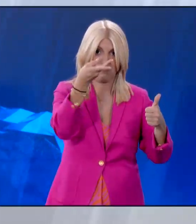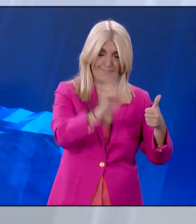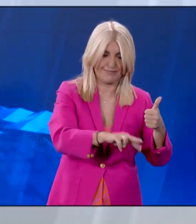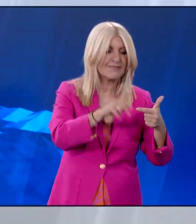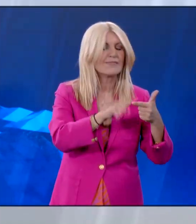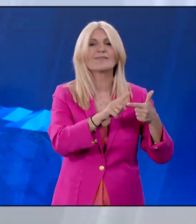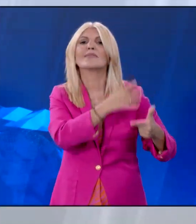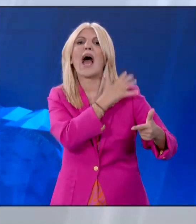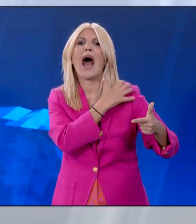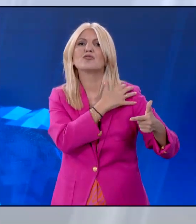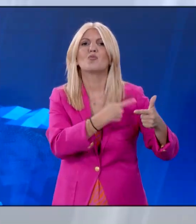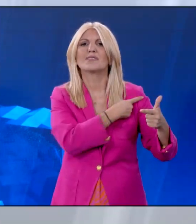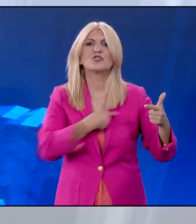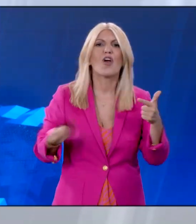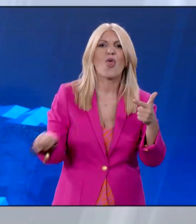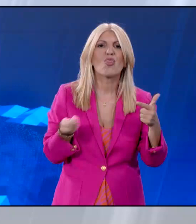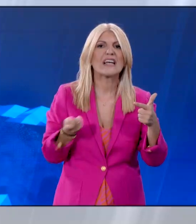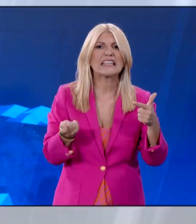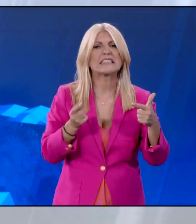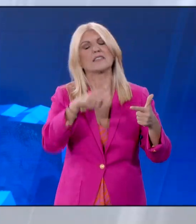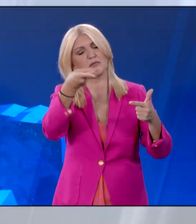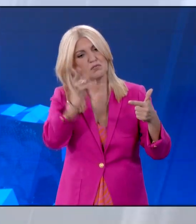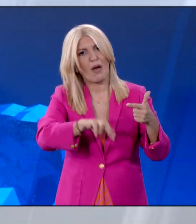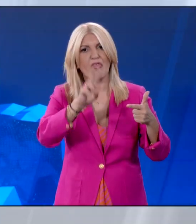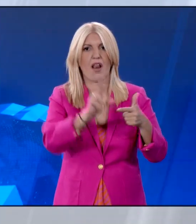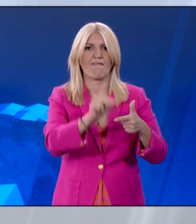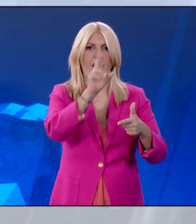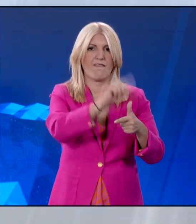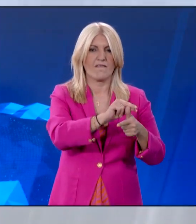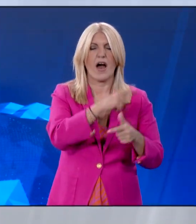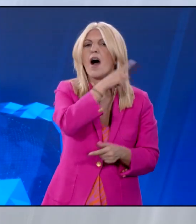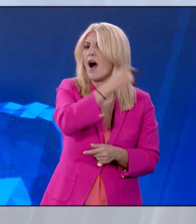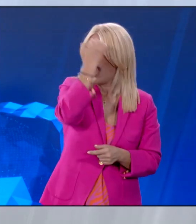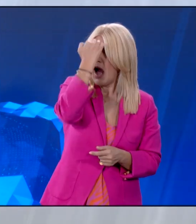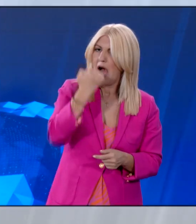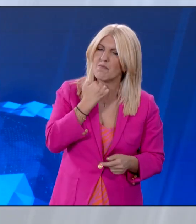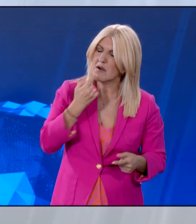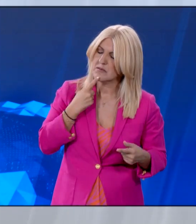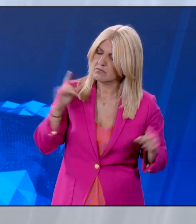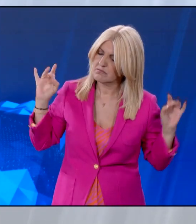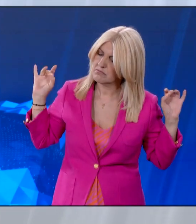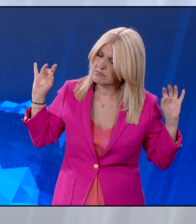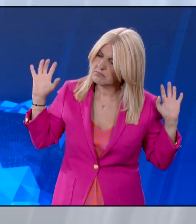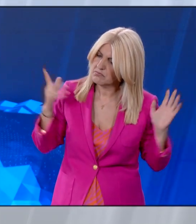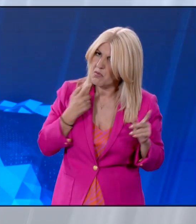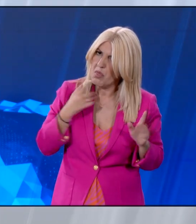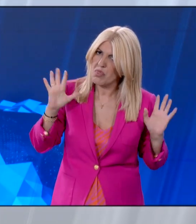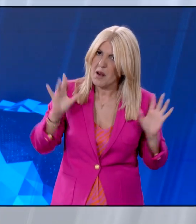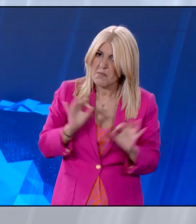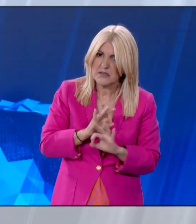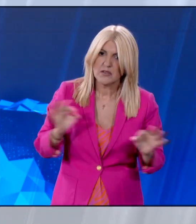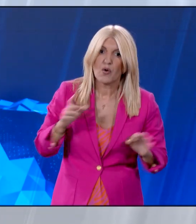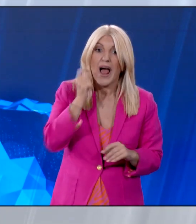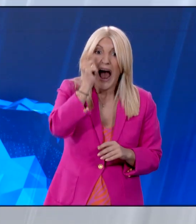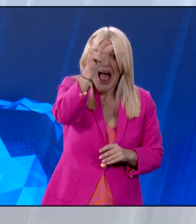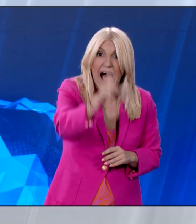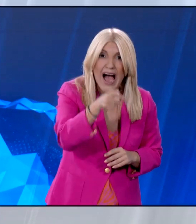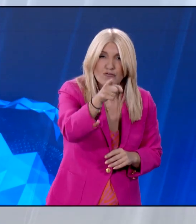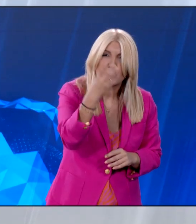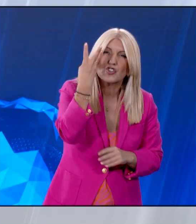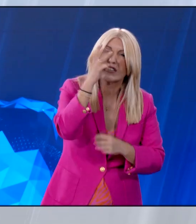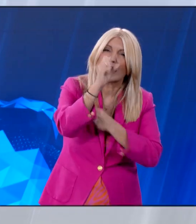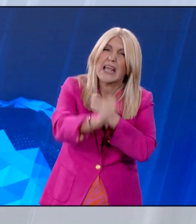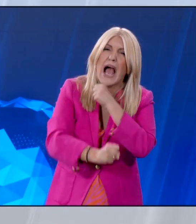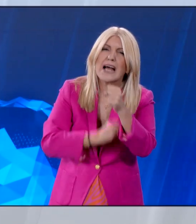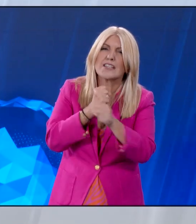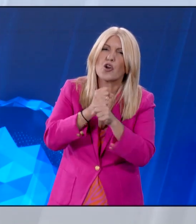Γιουνίς της Γάζας στις 13 Ιουλίου. Η Χαμάς δεν έχει επιβεβαιώσει το θάνατο του Ντεϊφ, ο οποίος επί τρεις δεκαετίες ήταν το νούμερο ένα